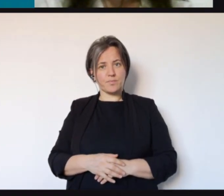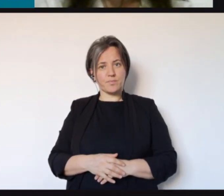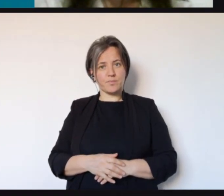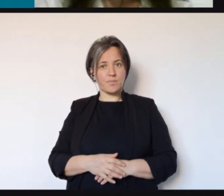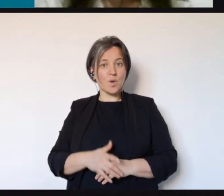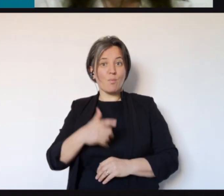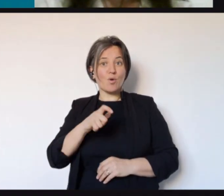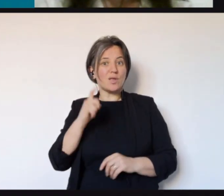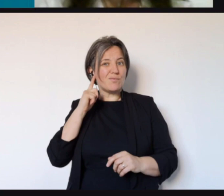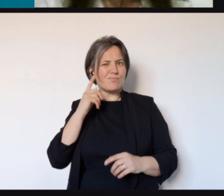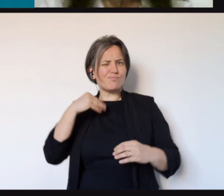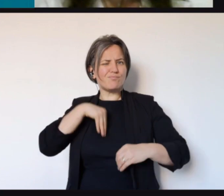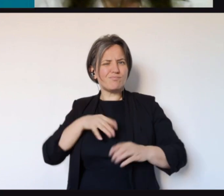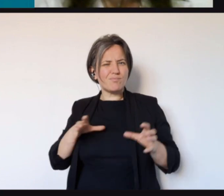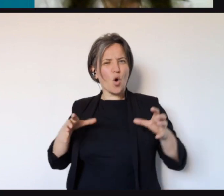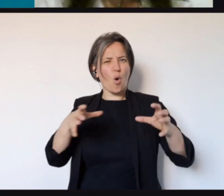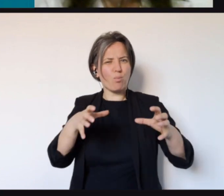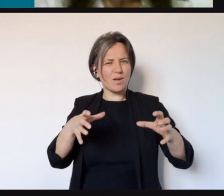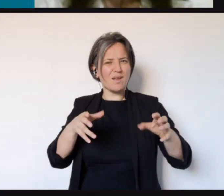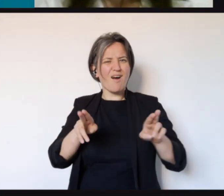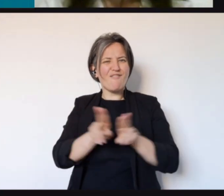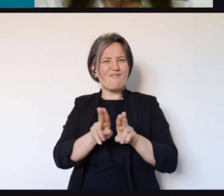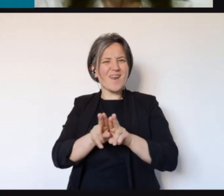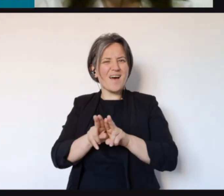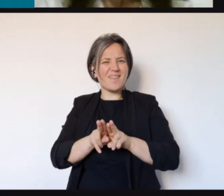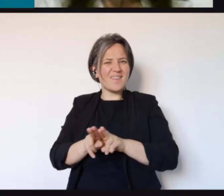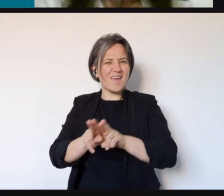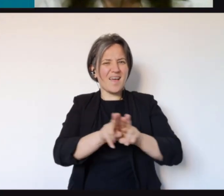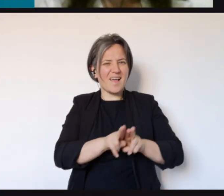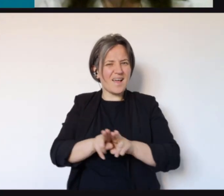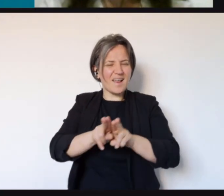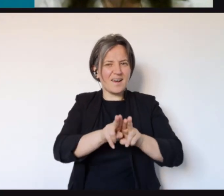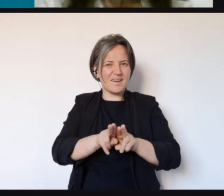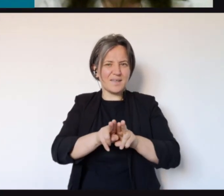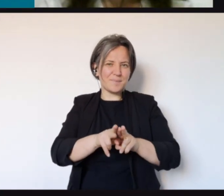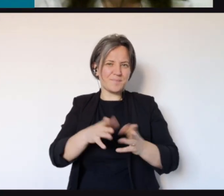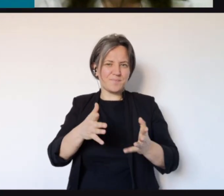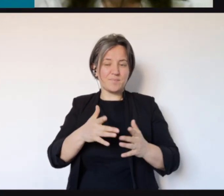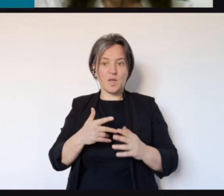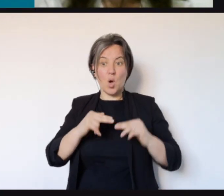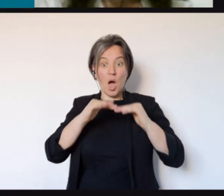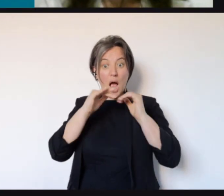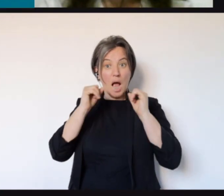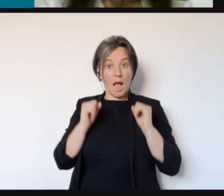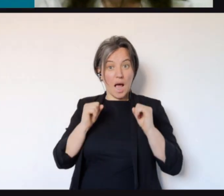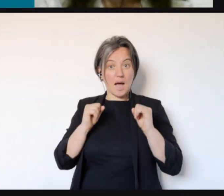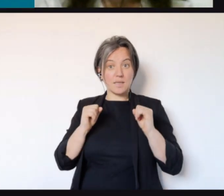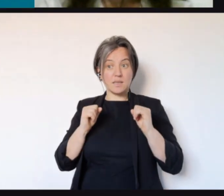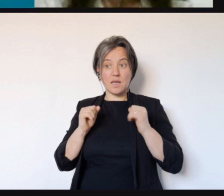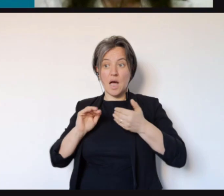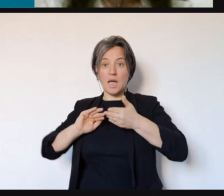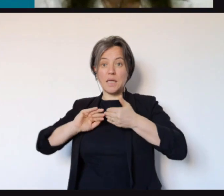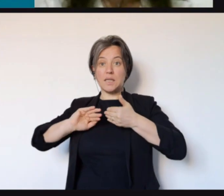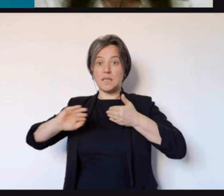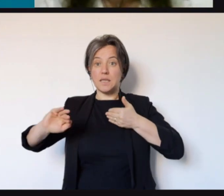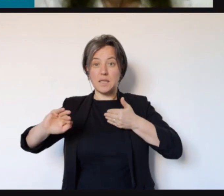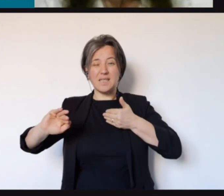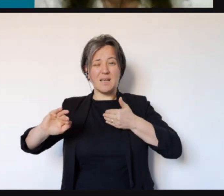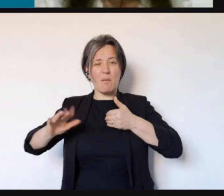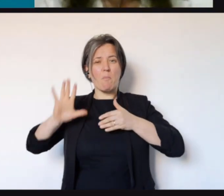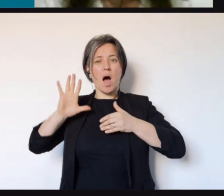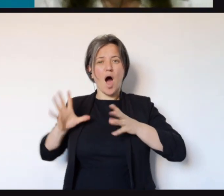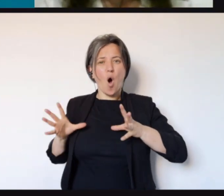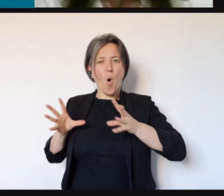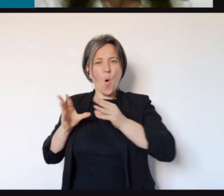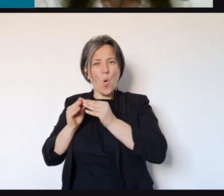dal sentirsi fratelli. Il resto a casa, il distanti